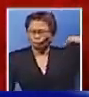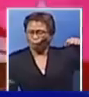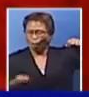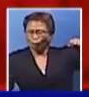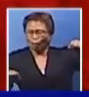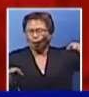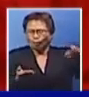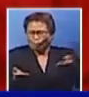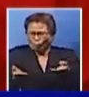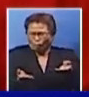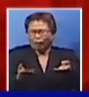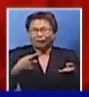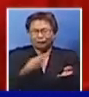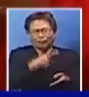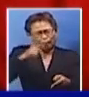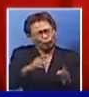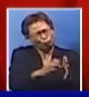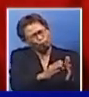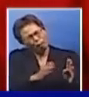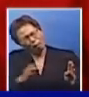Perkhidmatan kita harus panjang masa tu.